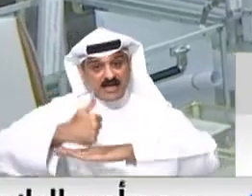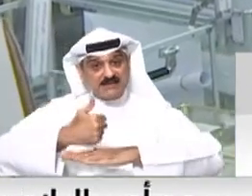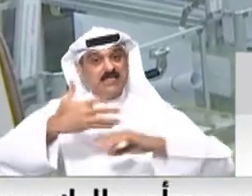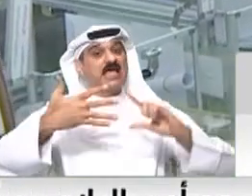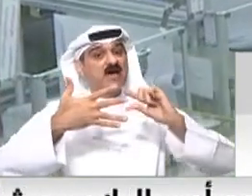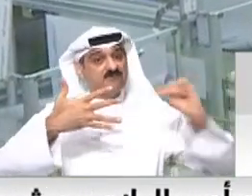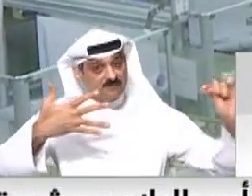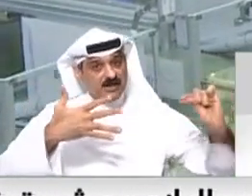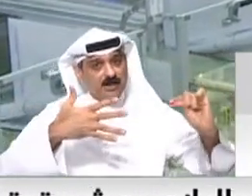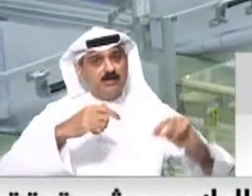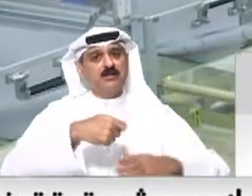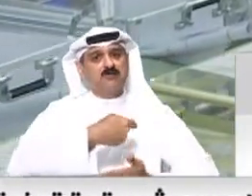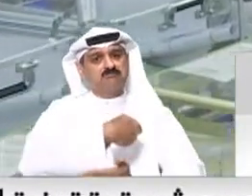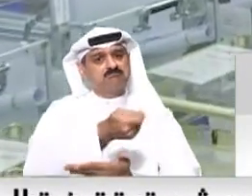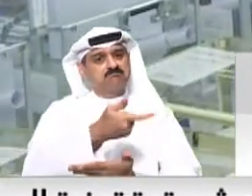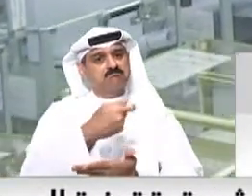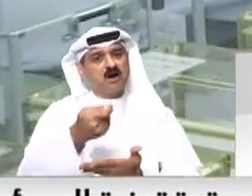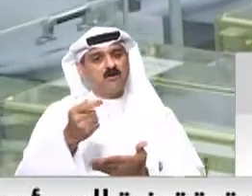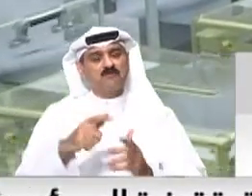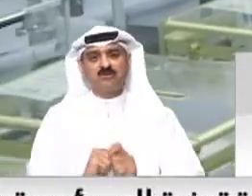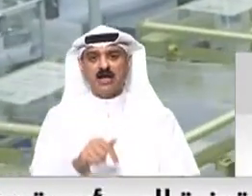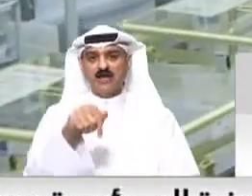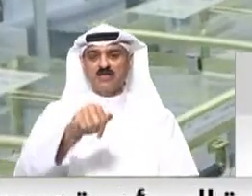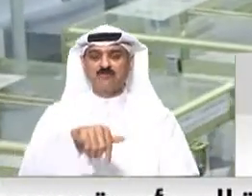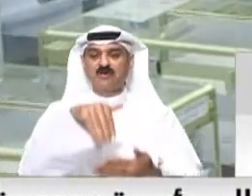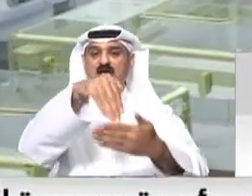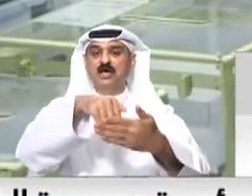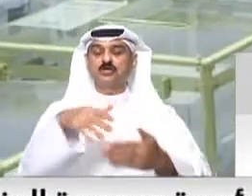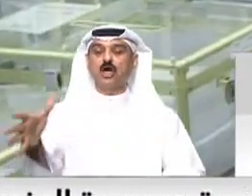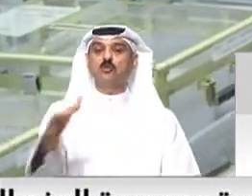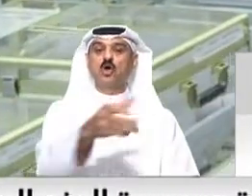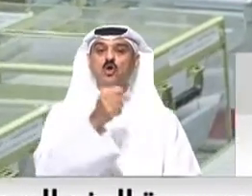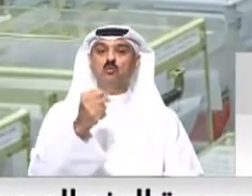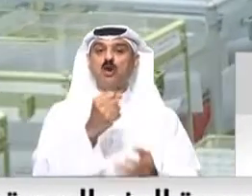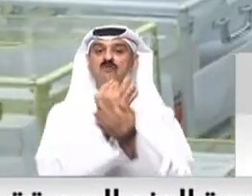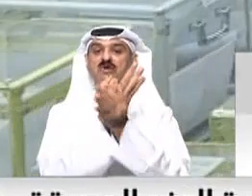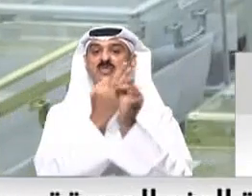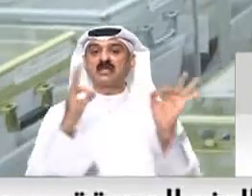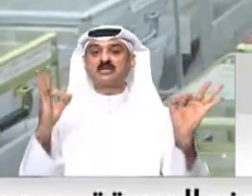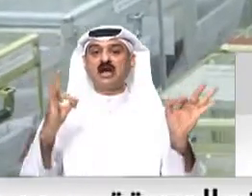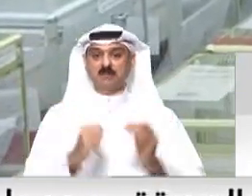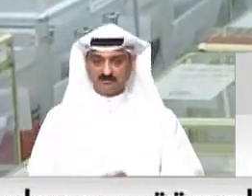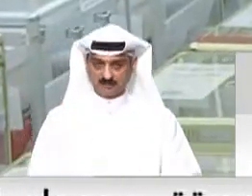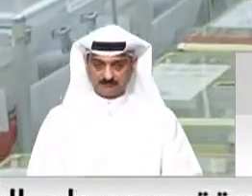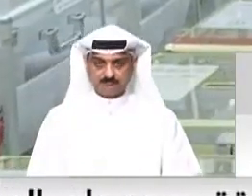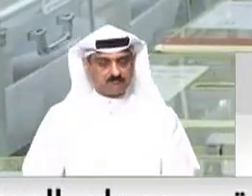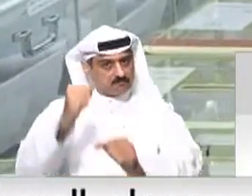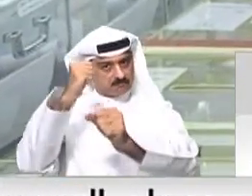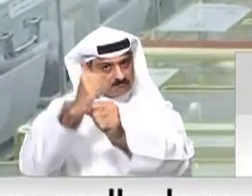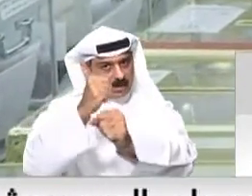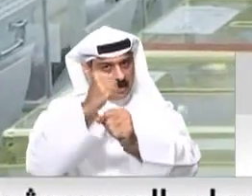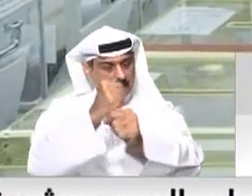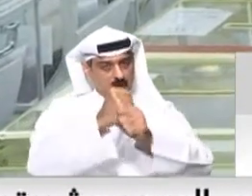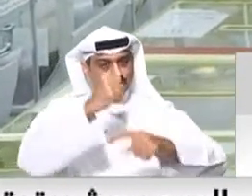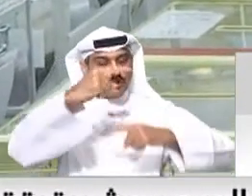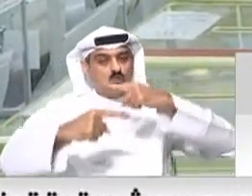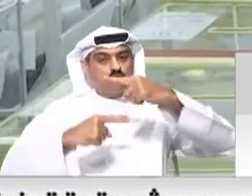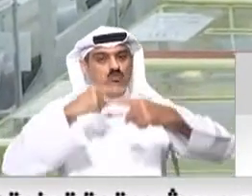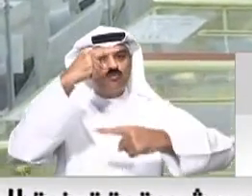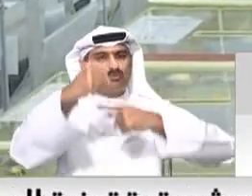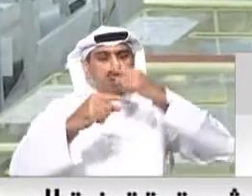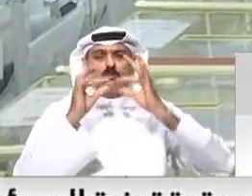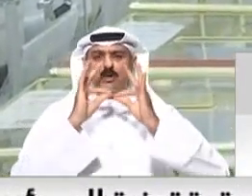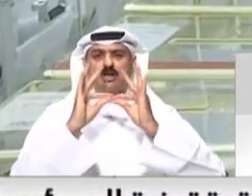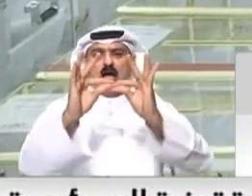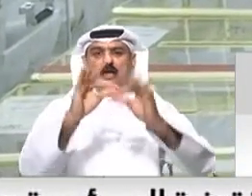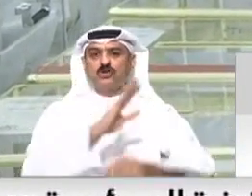فرعية في اللجان الانتخابية في محافظات الكويت الست. يعني عمل دؤوب حقيقة يقومون فيه موظفي